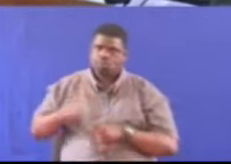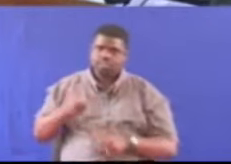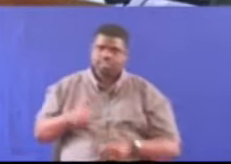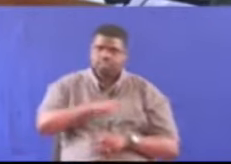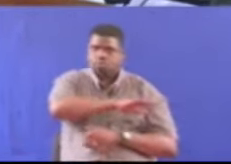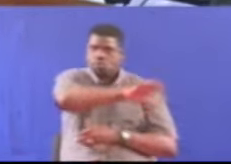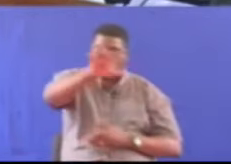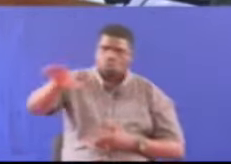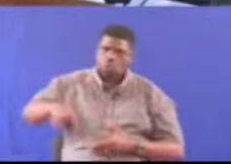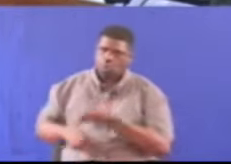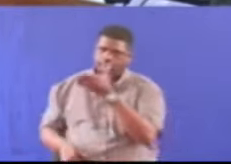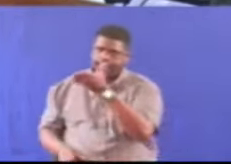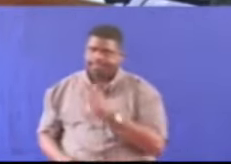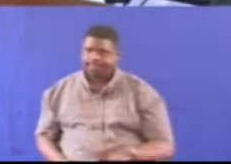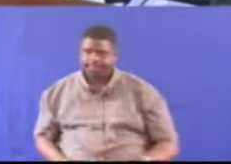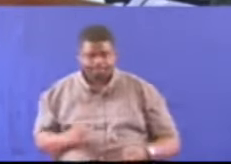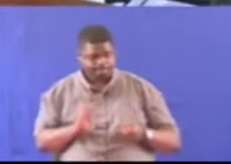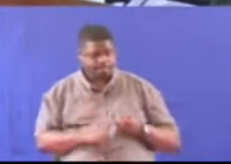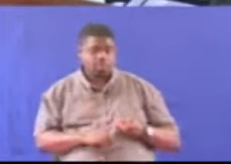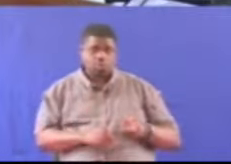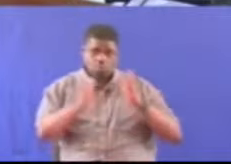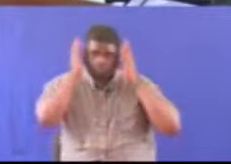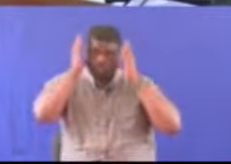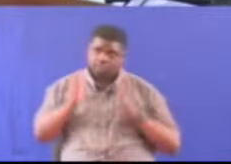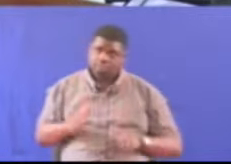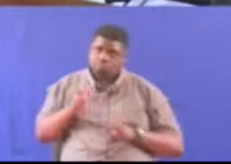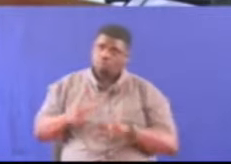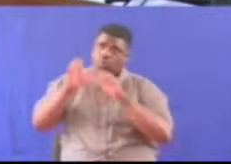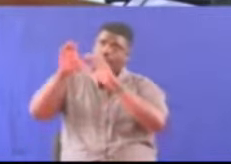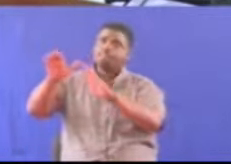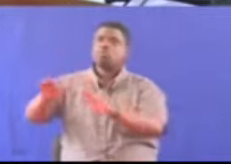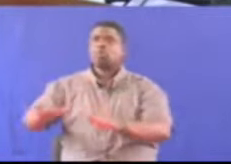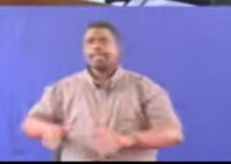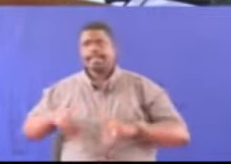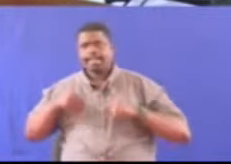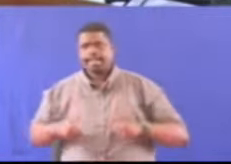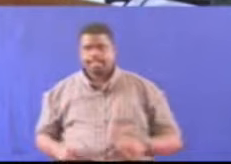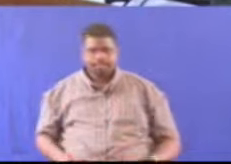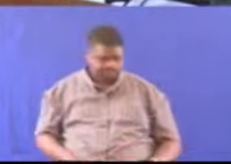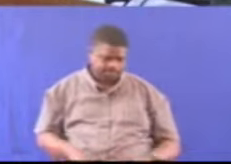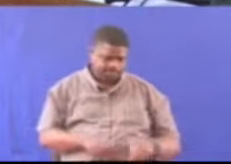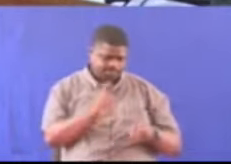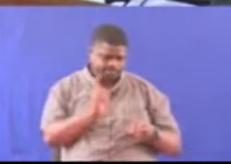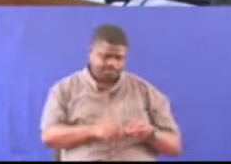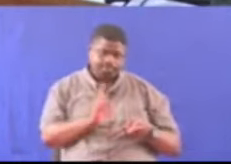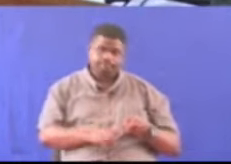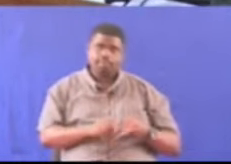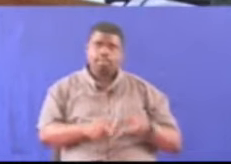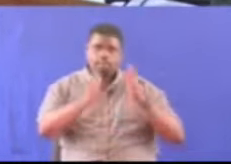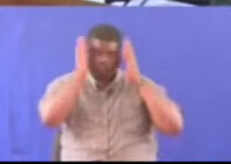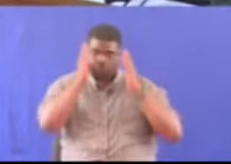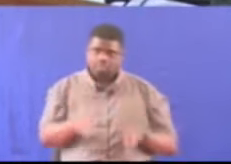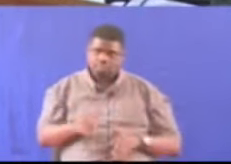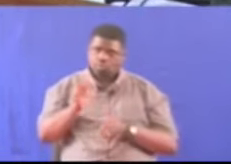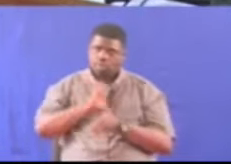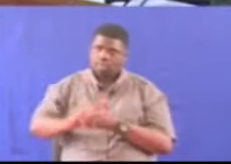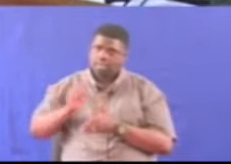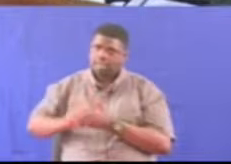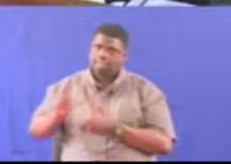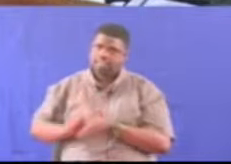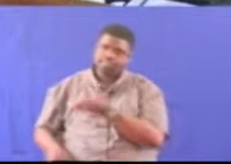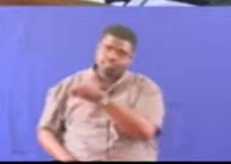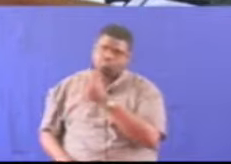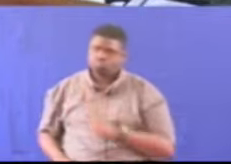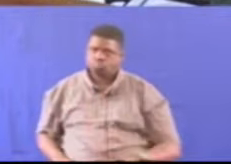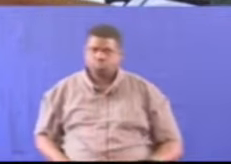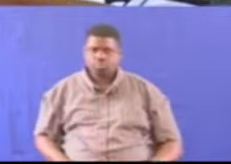wote, waheshimiwa wabunge, waheshimiwa makatibu,